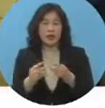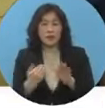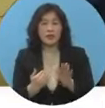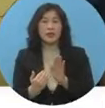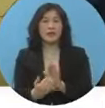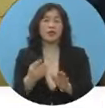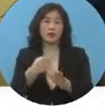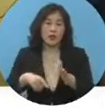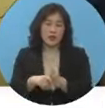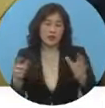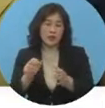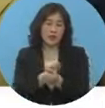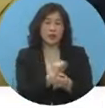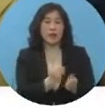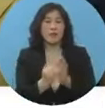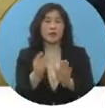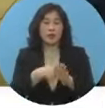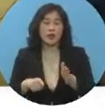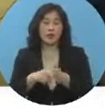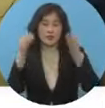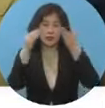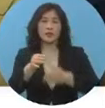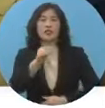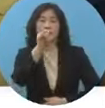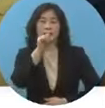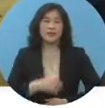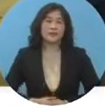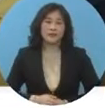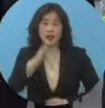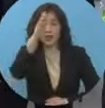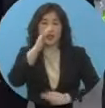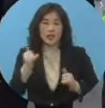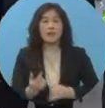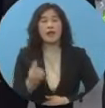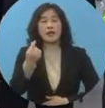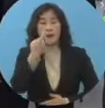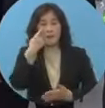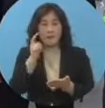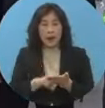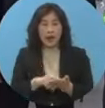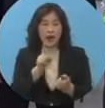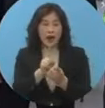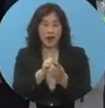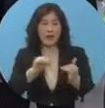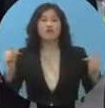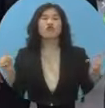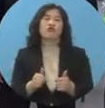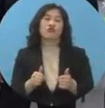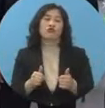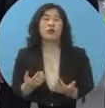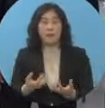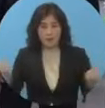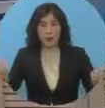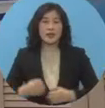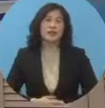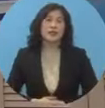집단 가면 예방에 집중하고 있습니다 확진 잘해 최대한 먼저 발견해 접촉자 를 취소할 수 있도록 격리시키고